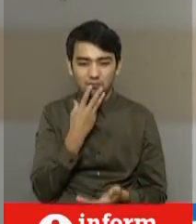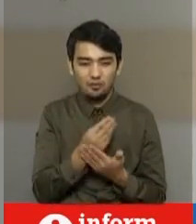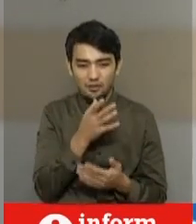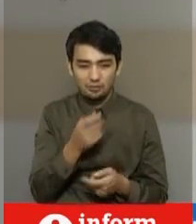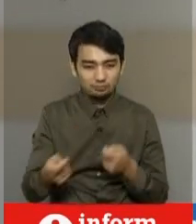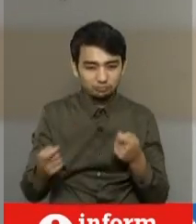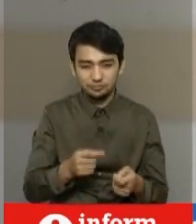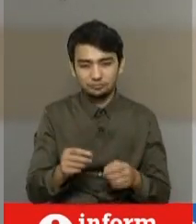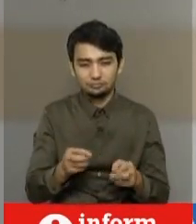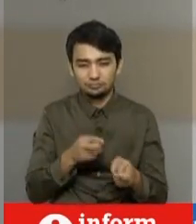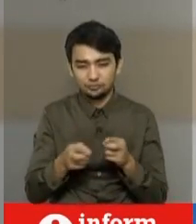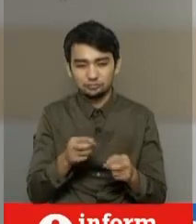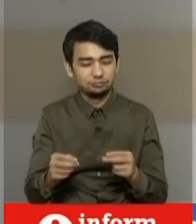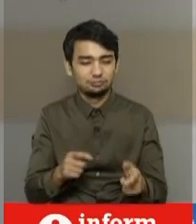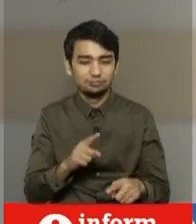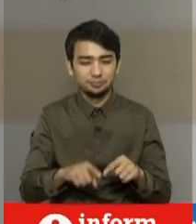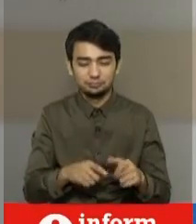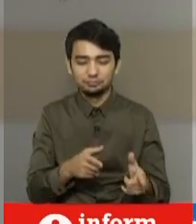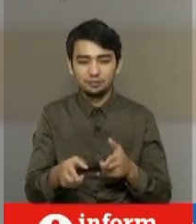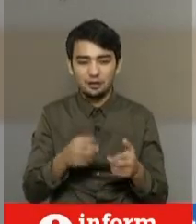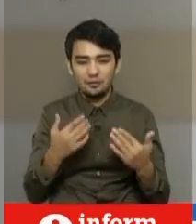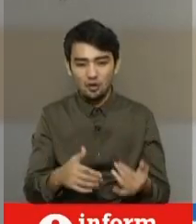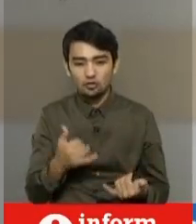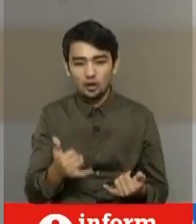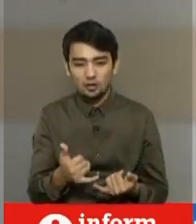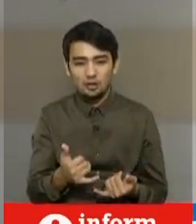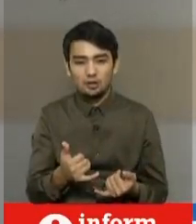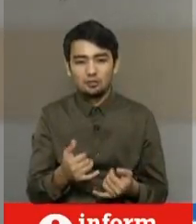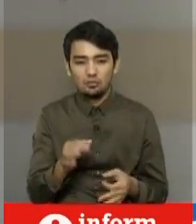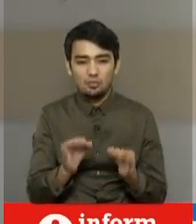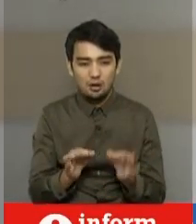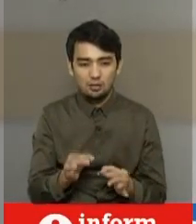jedel türde ota jasa alınıp, hazır ve jadayı bir kalıptı, ortaşa jadayı.